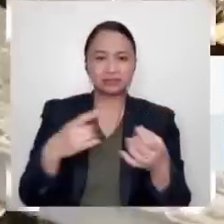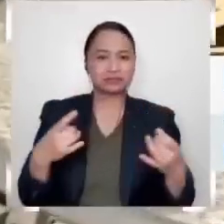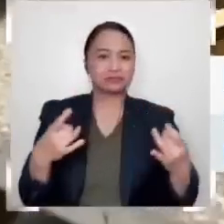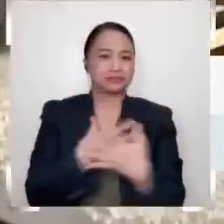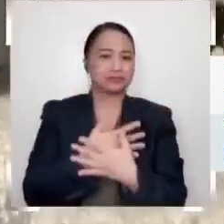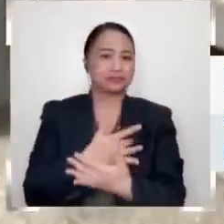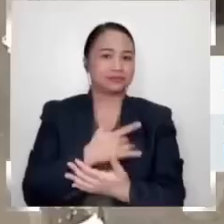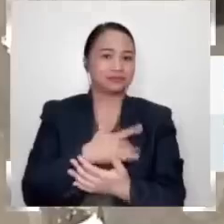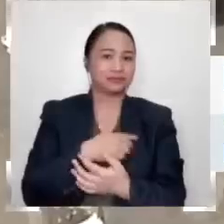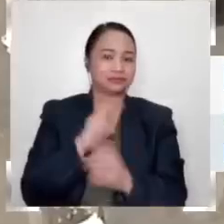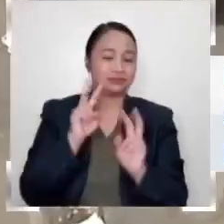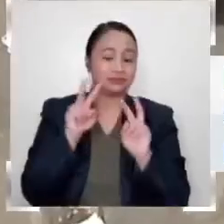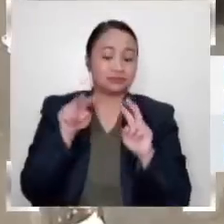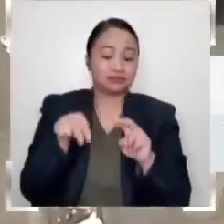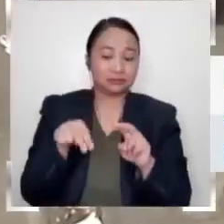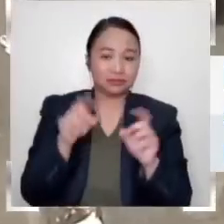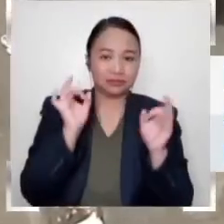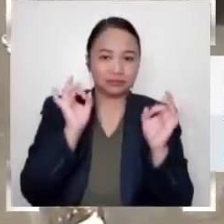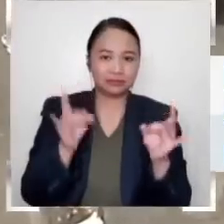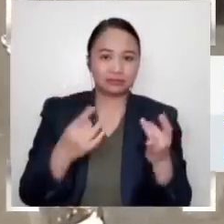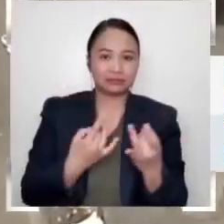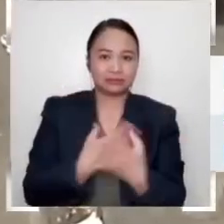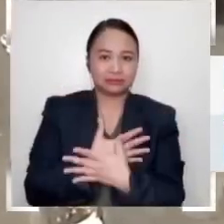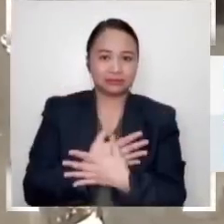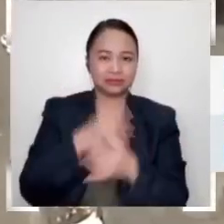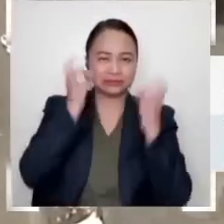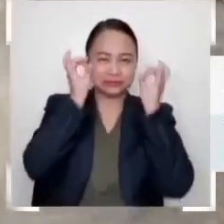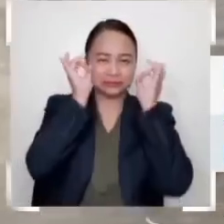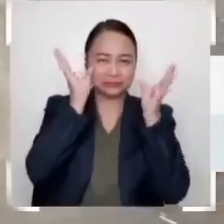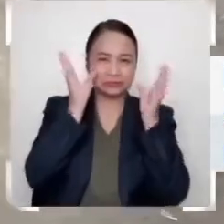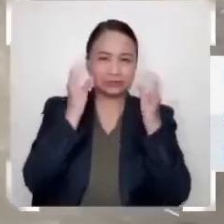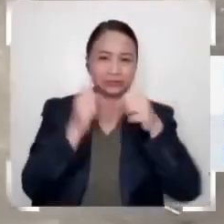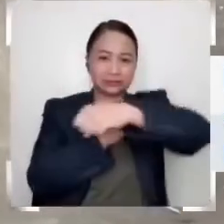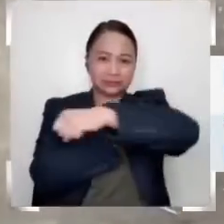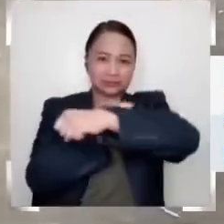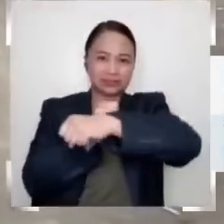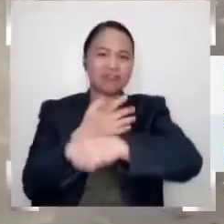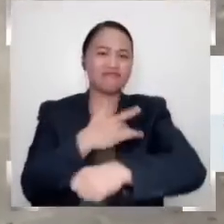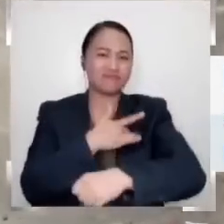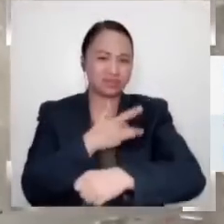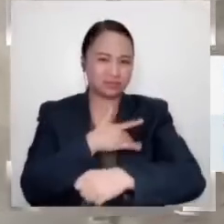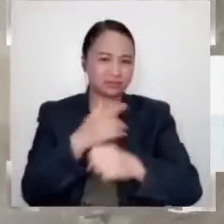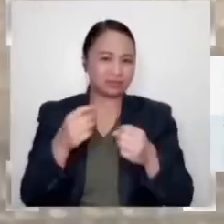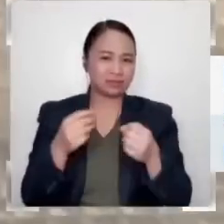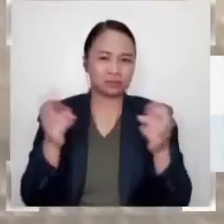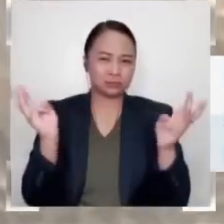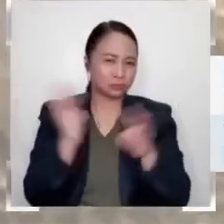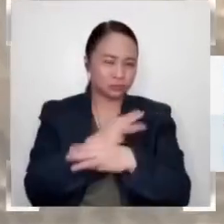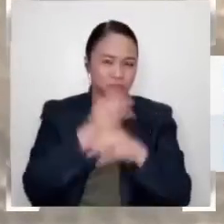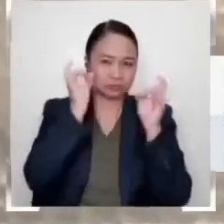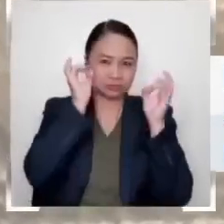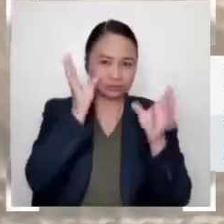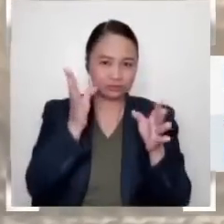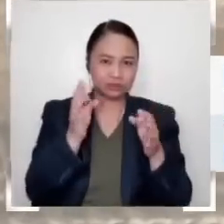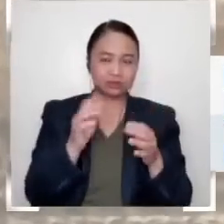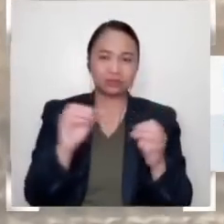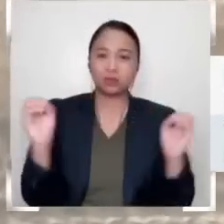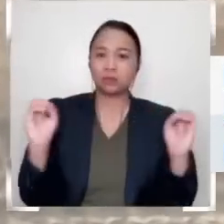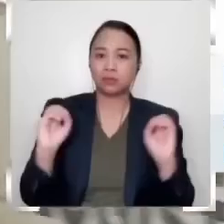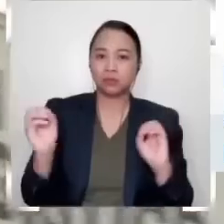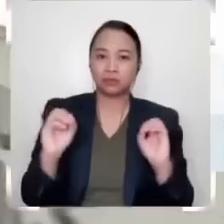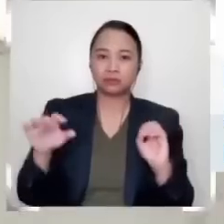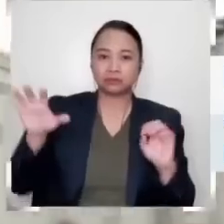at takot. Dahil literal na pagtawid sa peligro ang iyong gagawin, lalo't wala kang